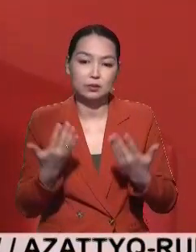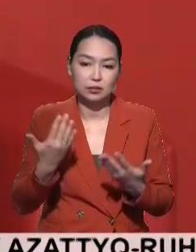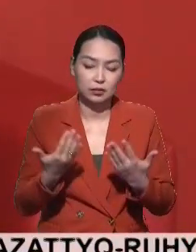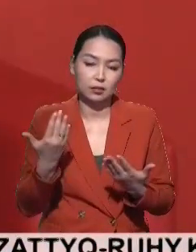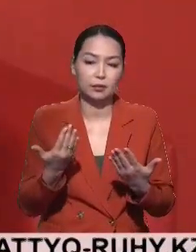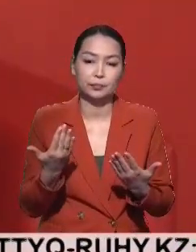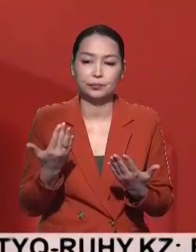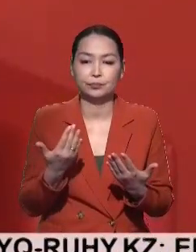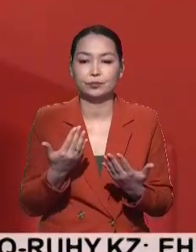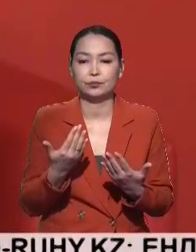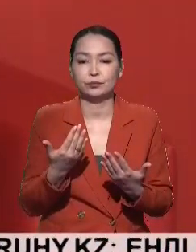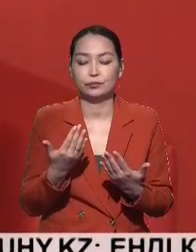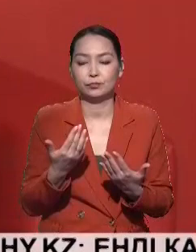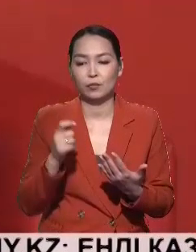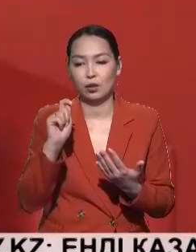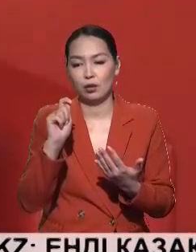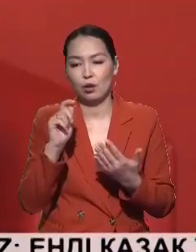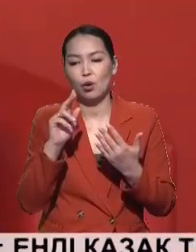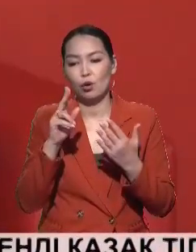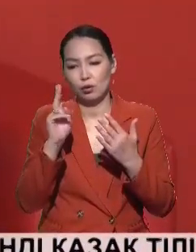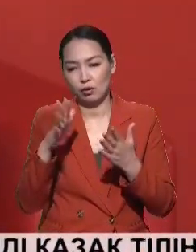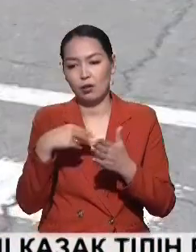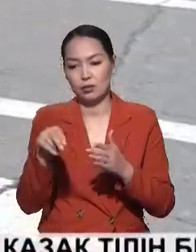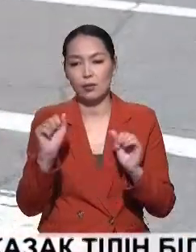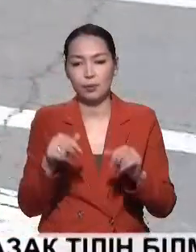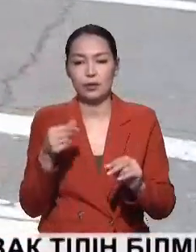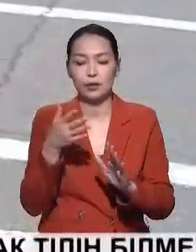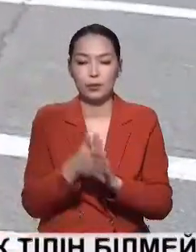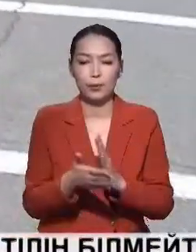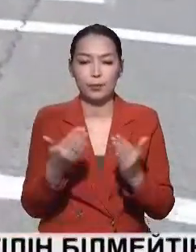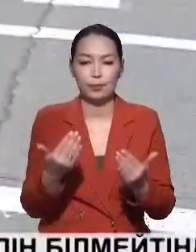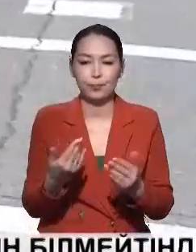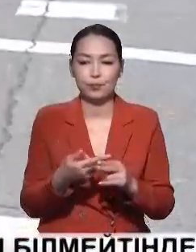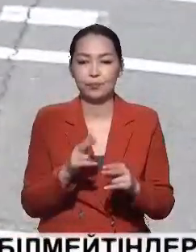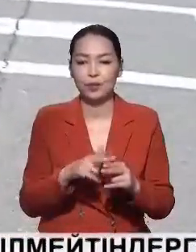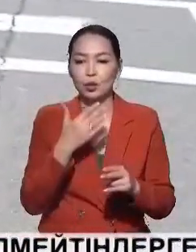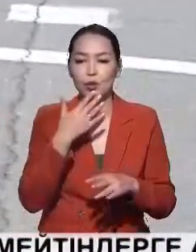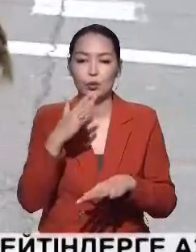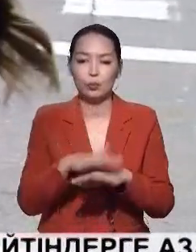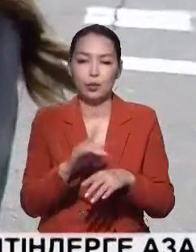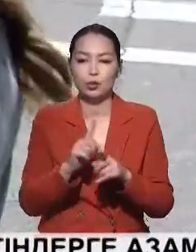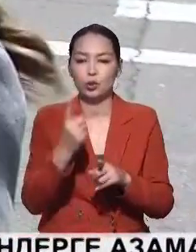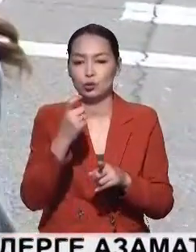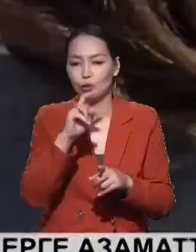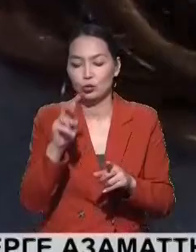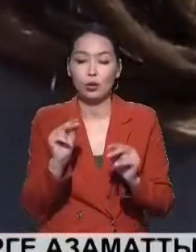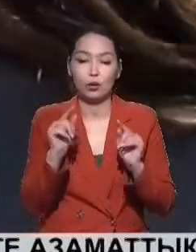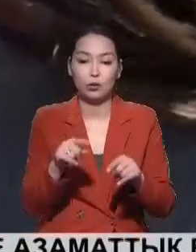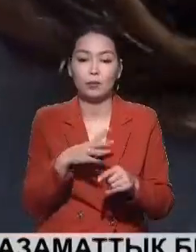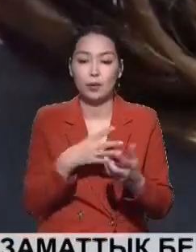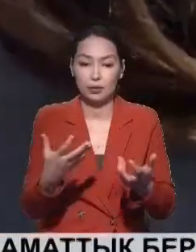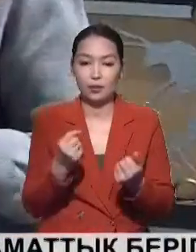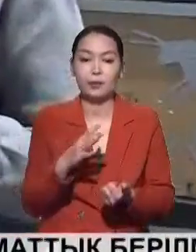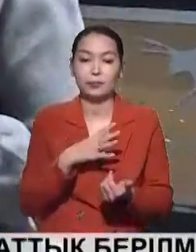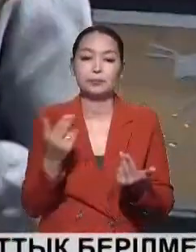немесе үй сатып алуға жұмсай алады. Биыл ұлттық қордан балаларға 100 доллардан түсті. Алдыңыздар ма? Барлығына